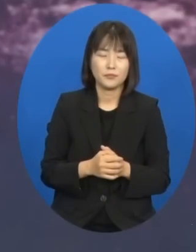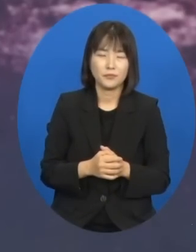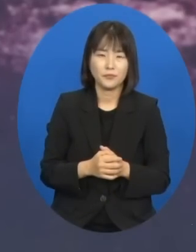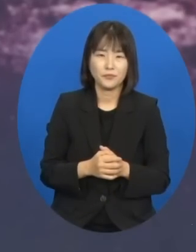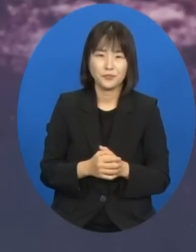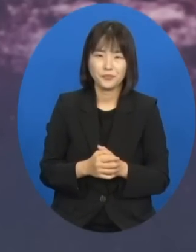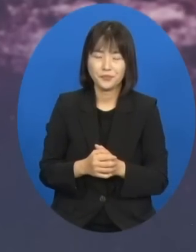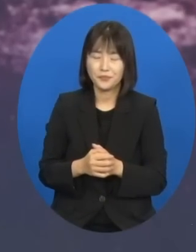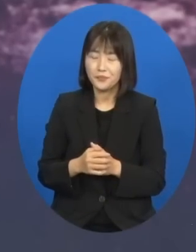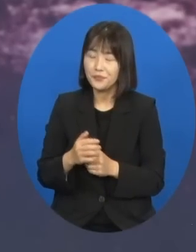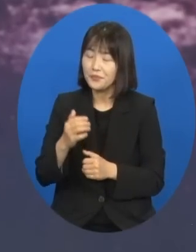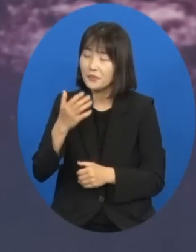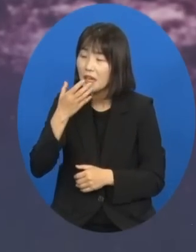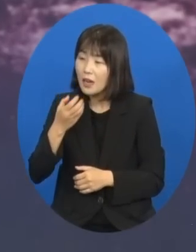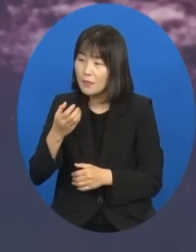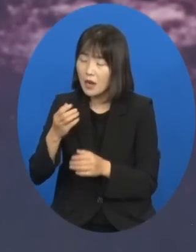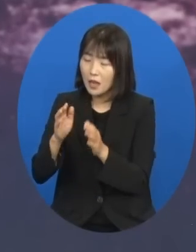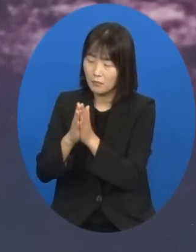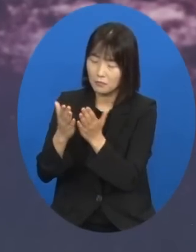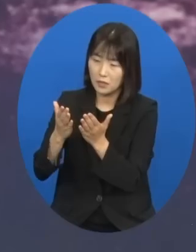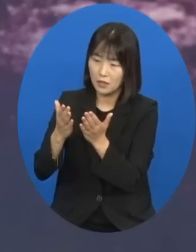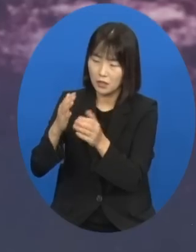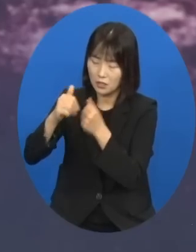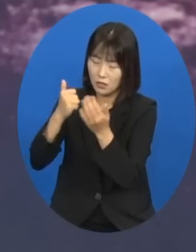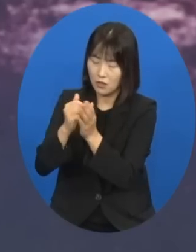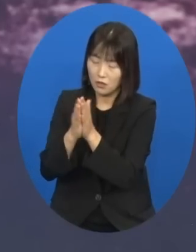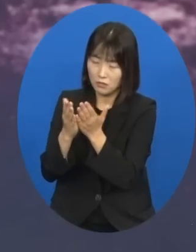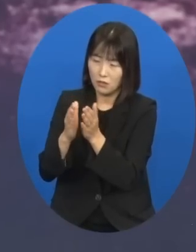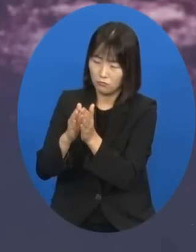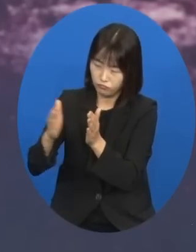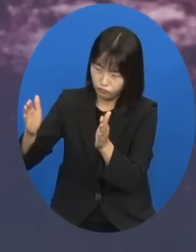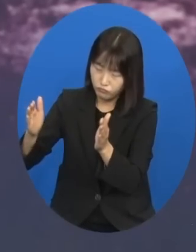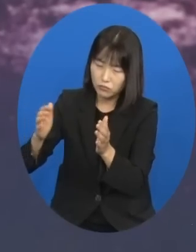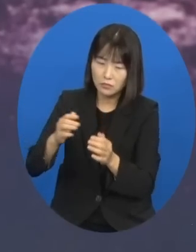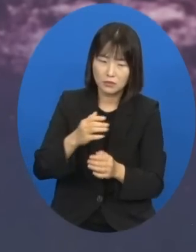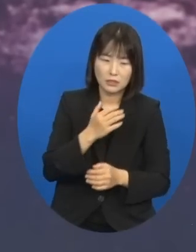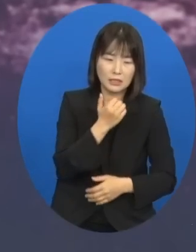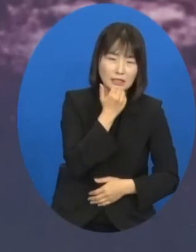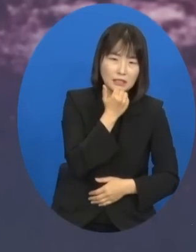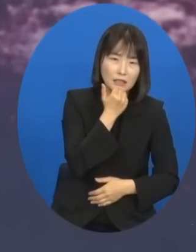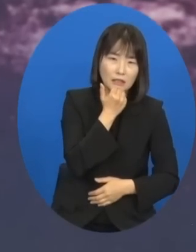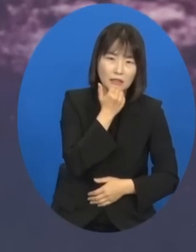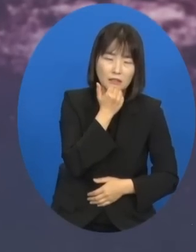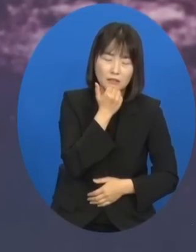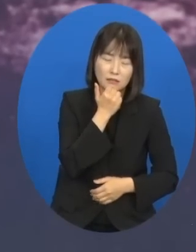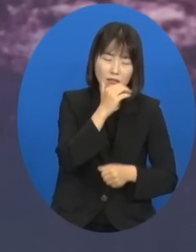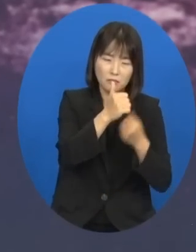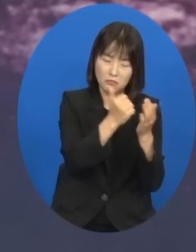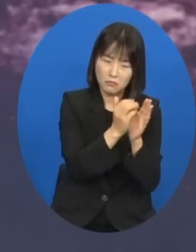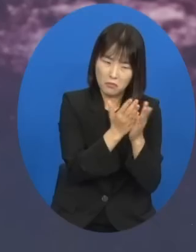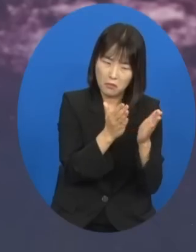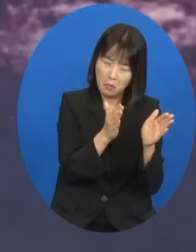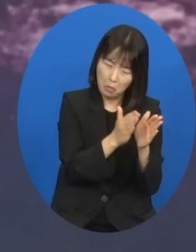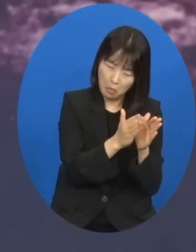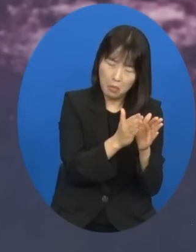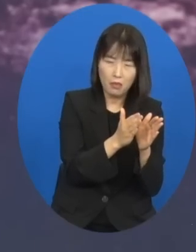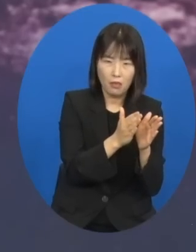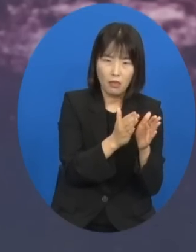한 장도 야곱이랑 같이 씁니다. 그렇게 양이 많지가 않아요. 그러니까 이삭은 굉장히 사실 내세울 것이 없는